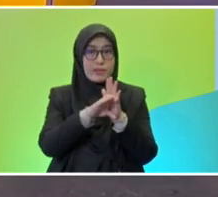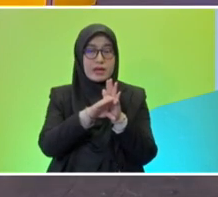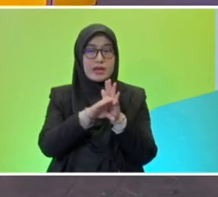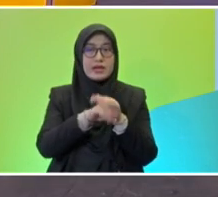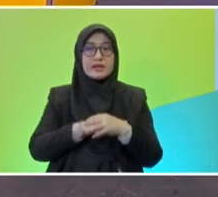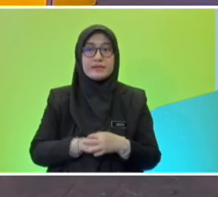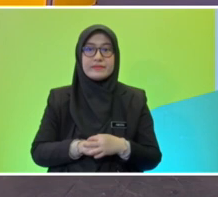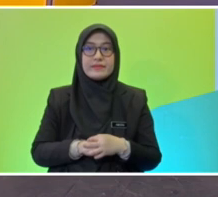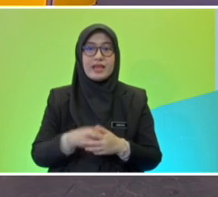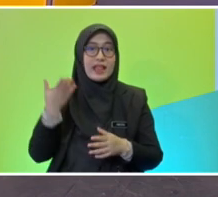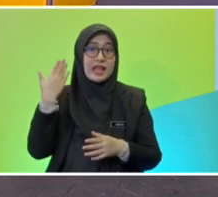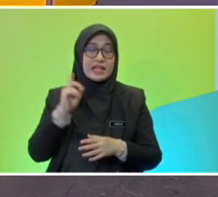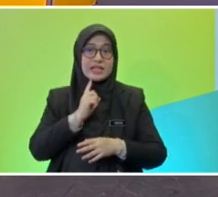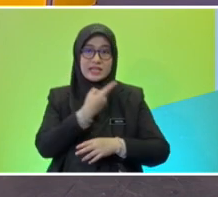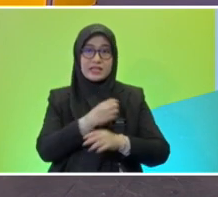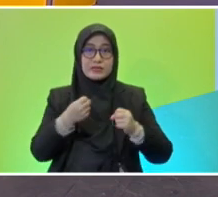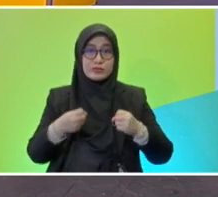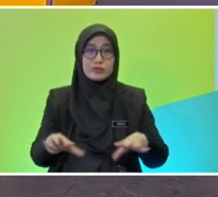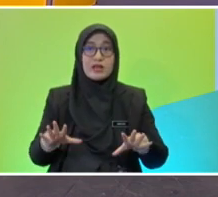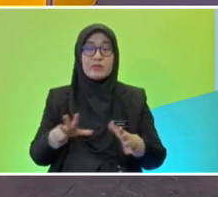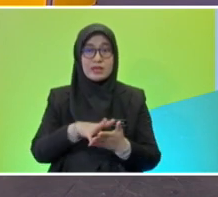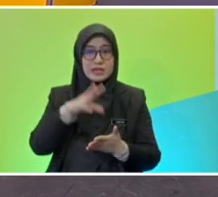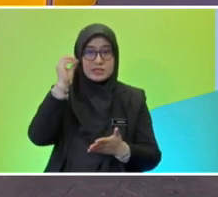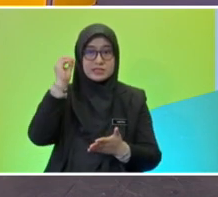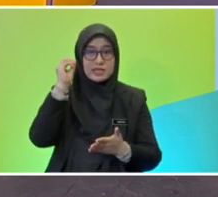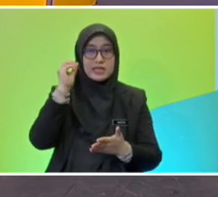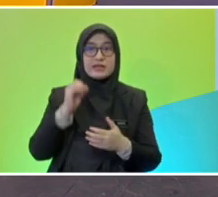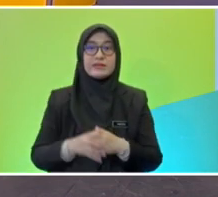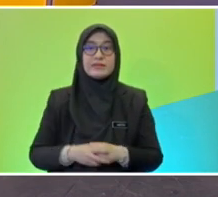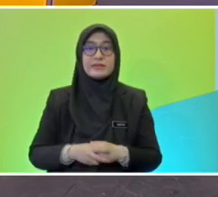tadi gambar-gambar Air ini guys